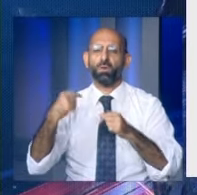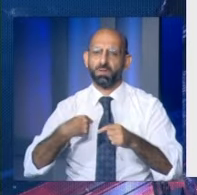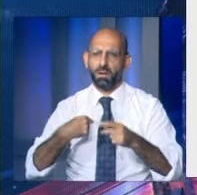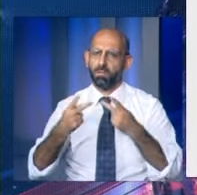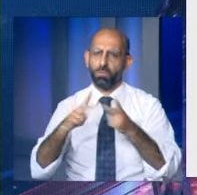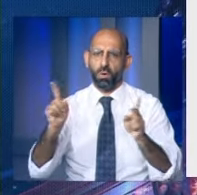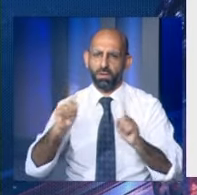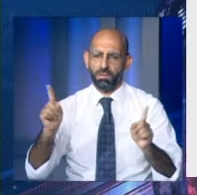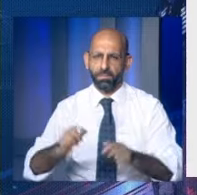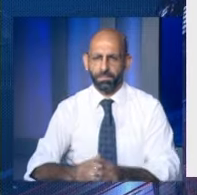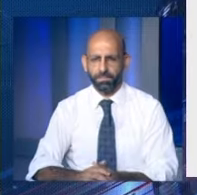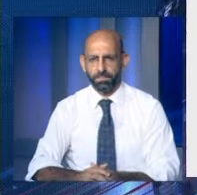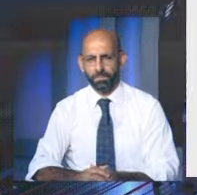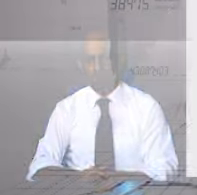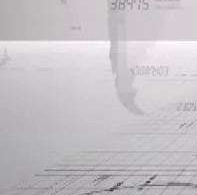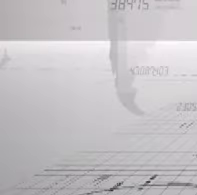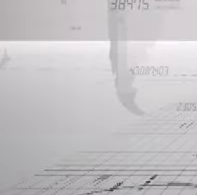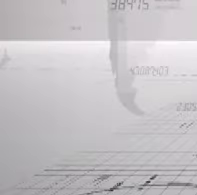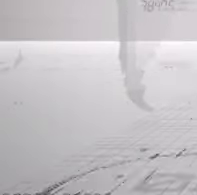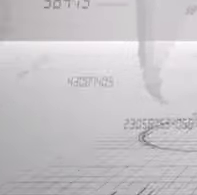به المجتمع الدولي.